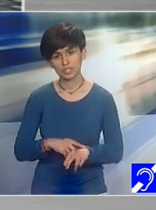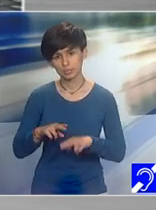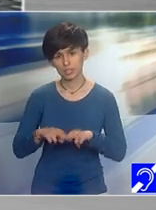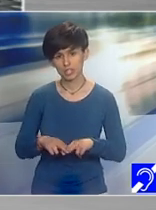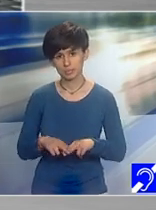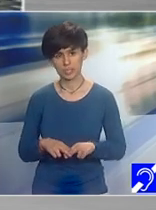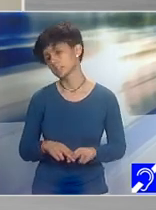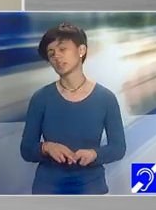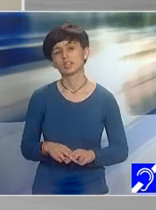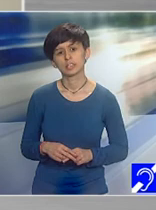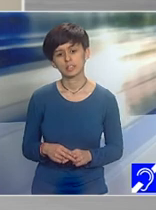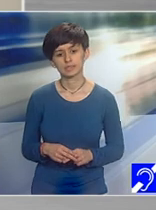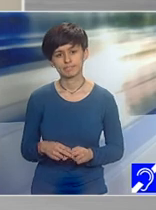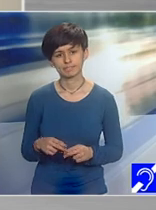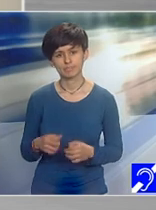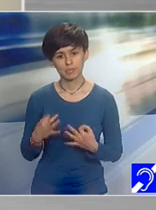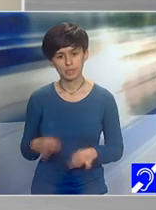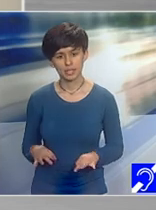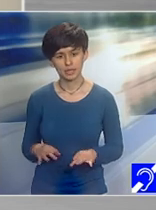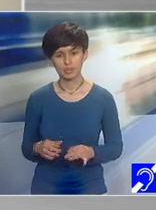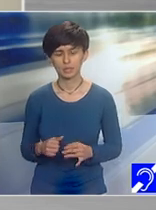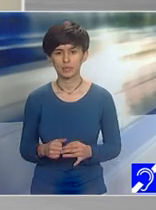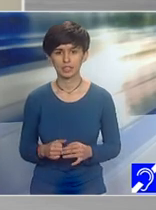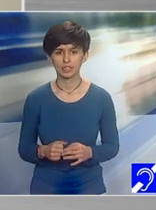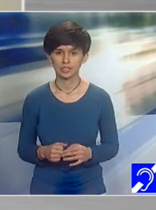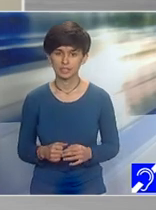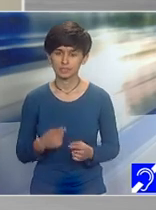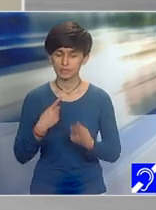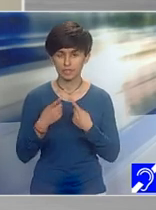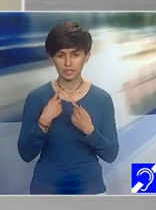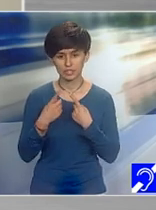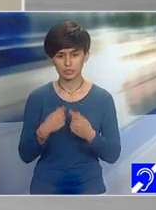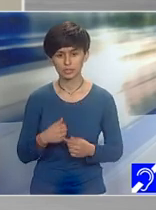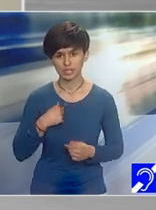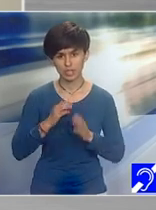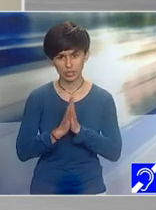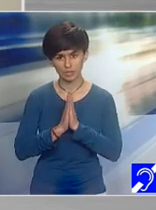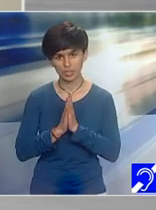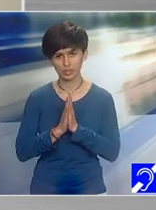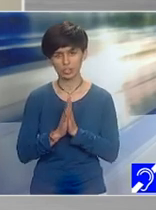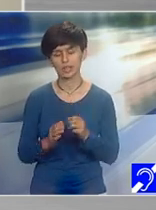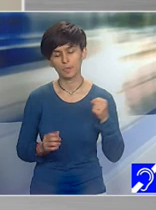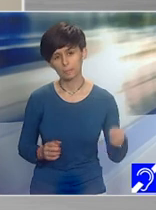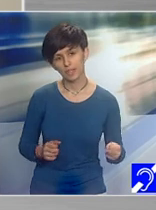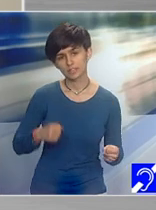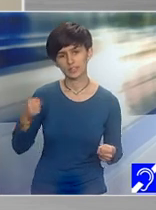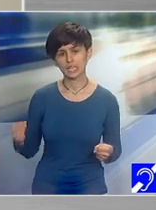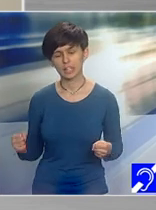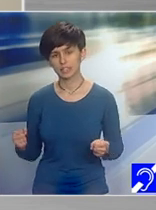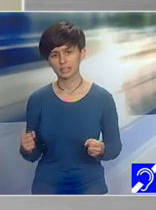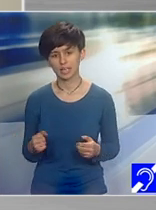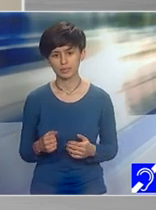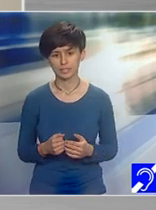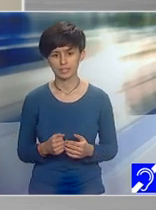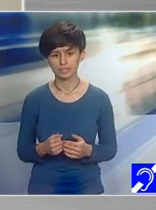un tur, maxim două de masă. Am să vă rog, tot așa, începând de la stânga spre dreapta, de la domnul Rojnavski,